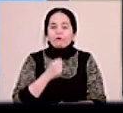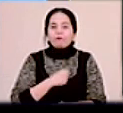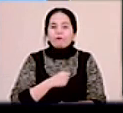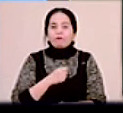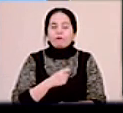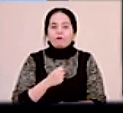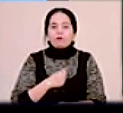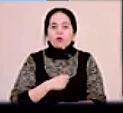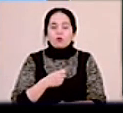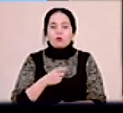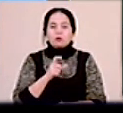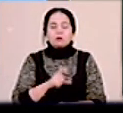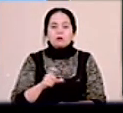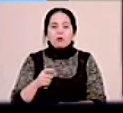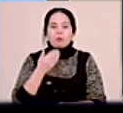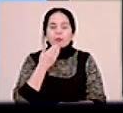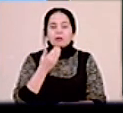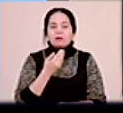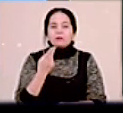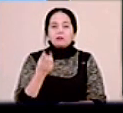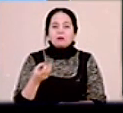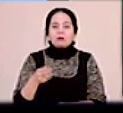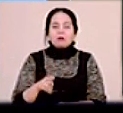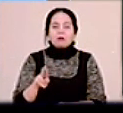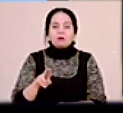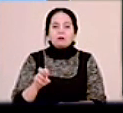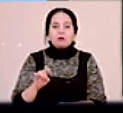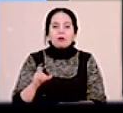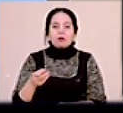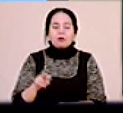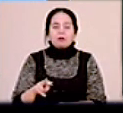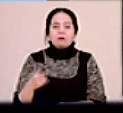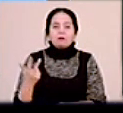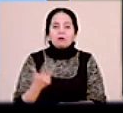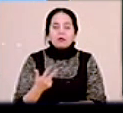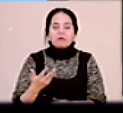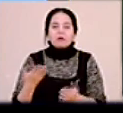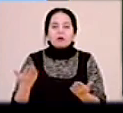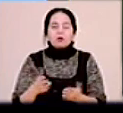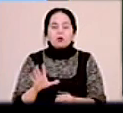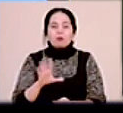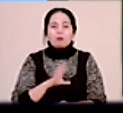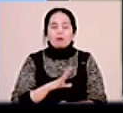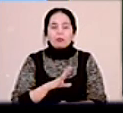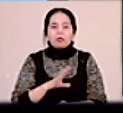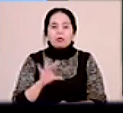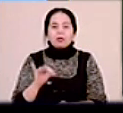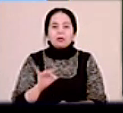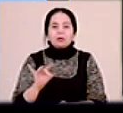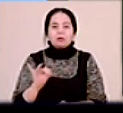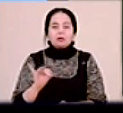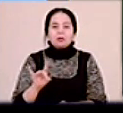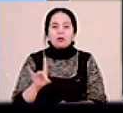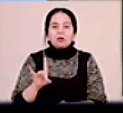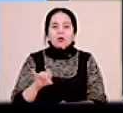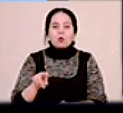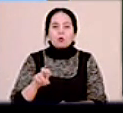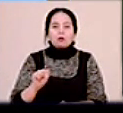последнего древнеперсидского царя Дария III, который был из рода